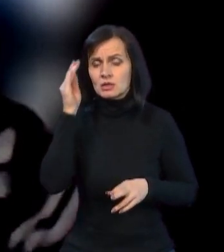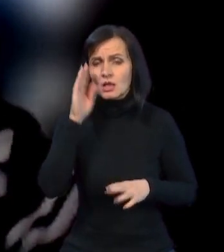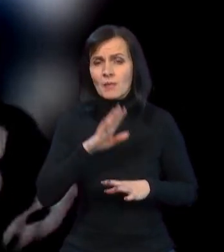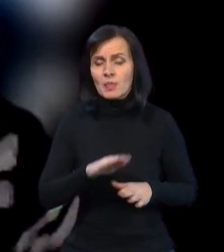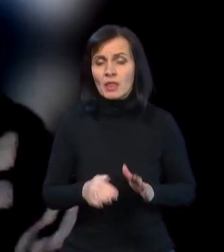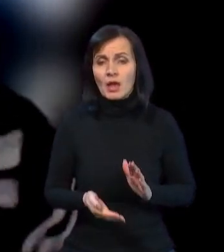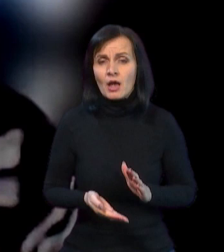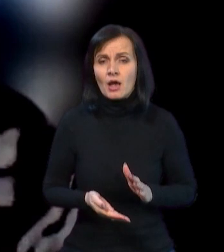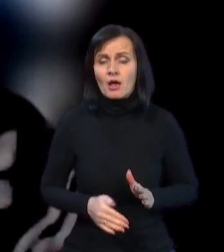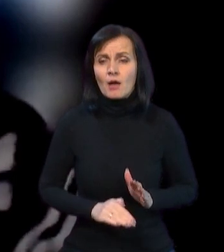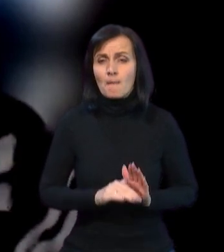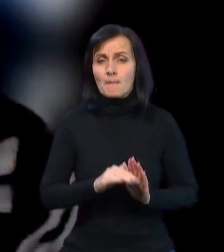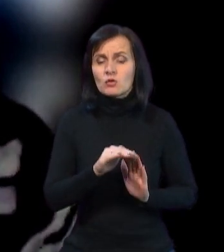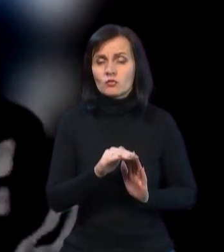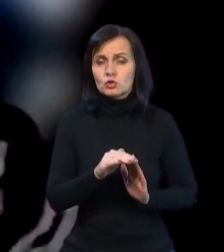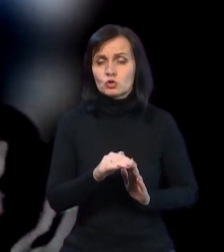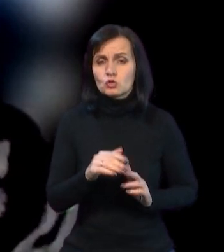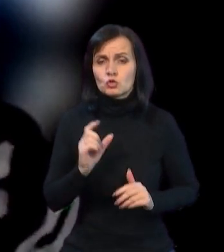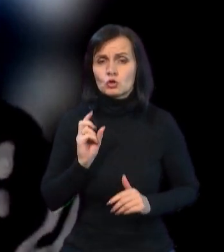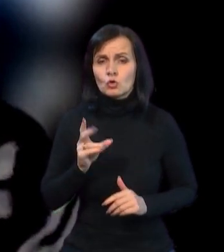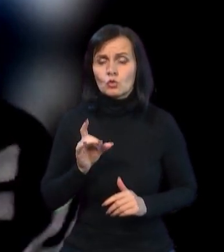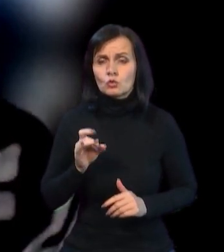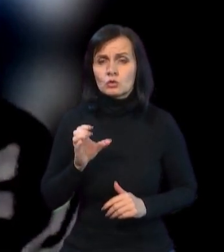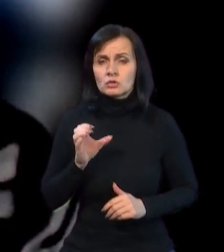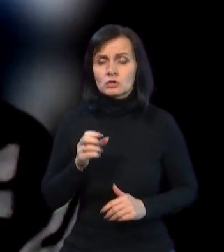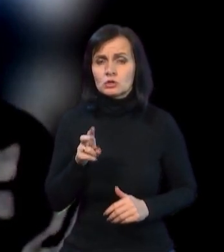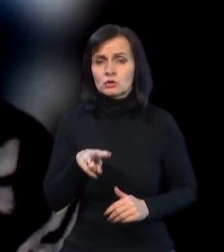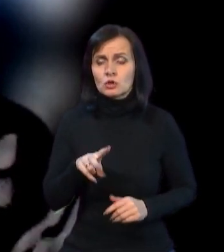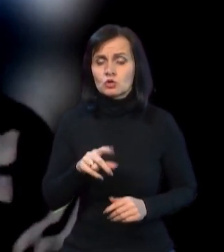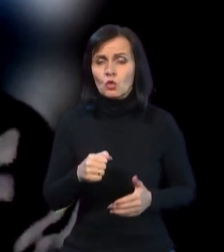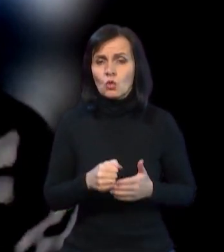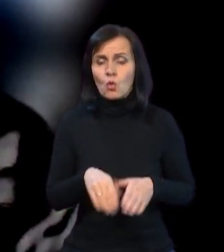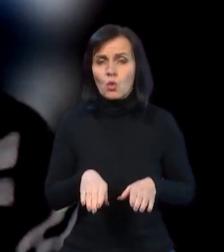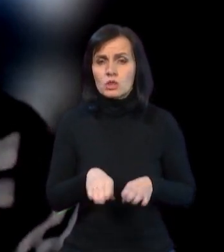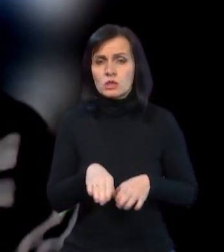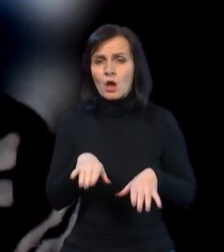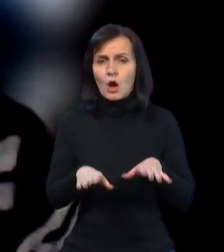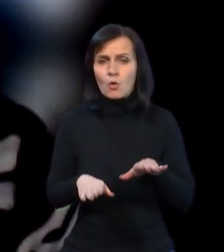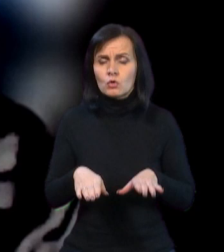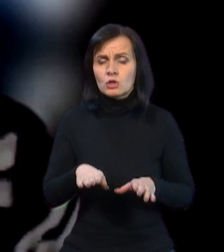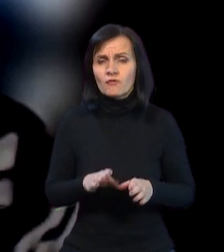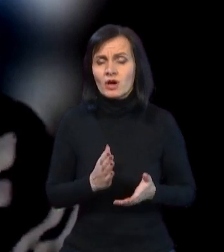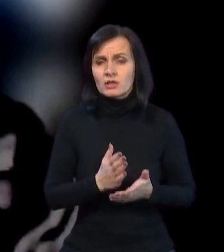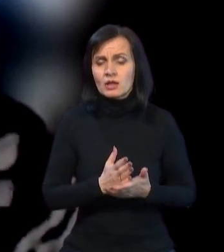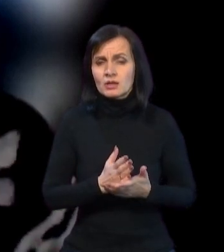підвищувати курс долара. Що стосується ось таких коливання є